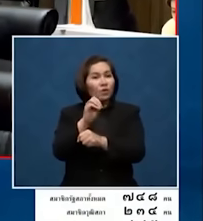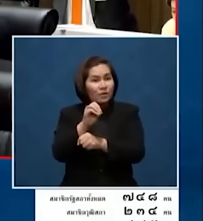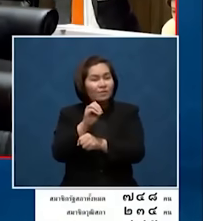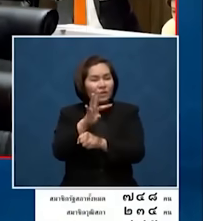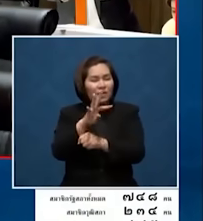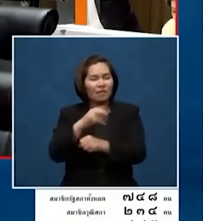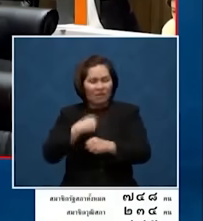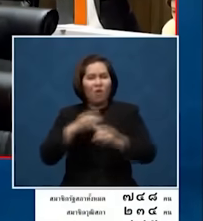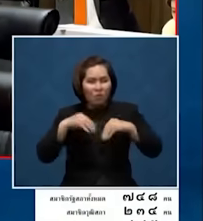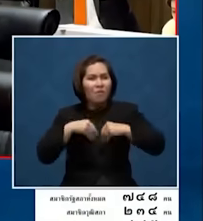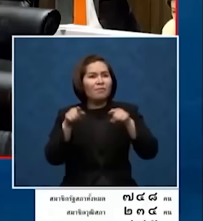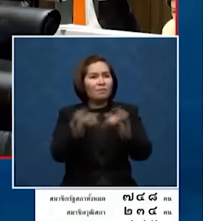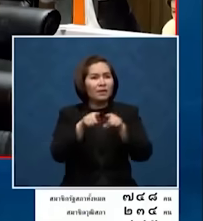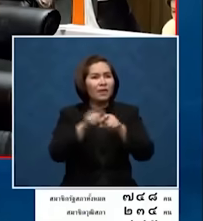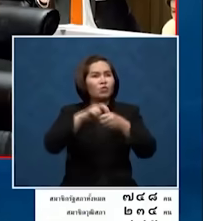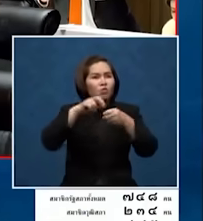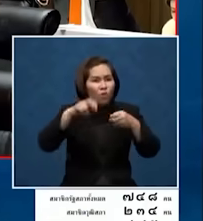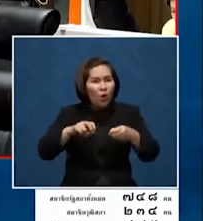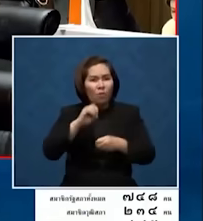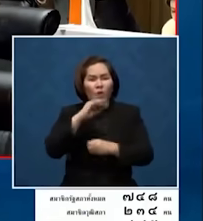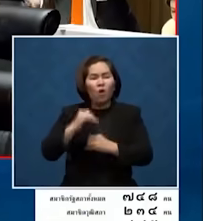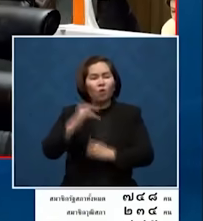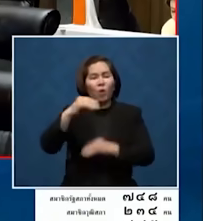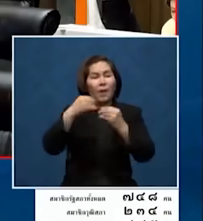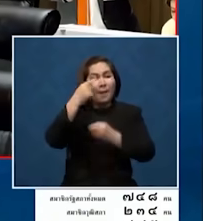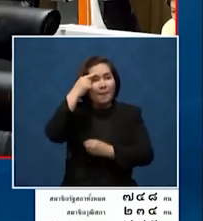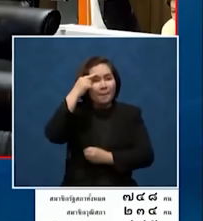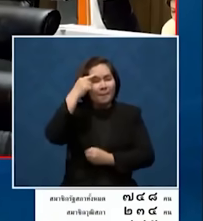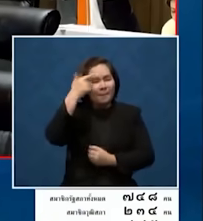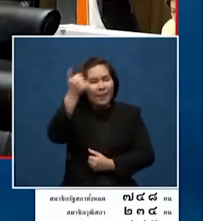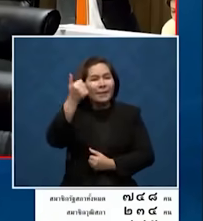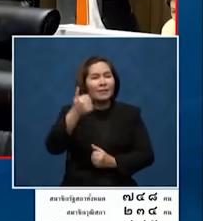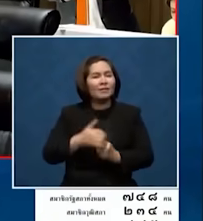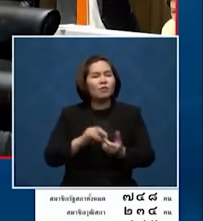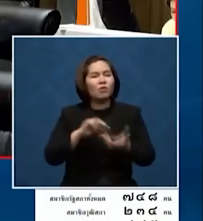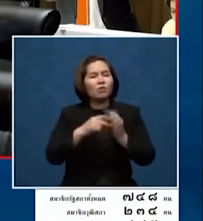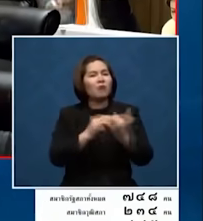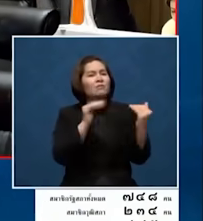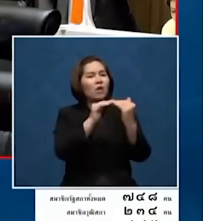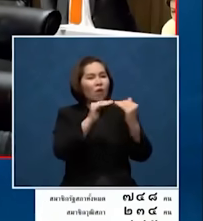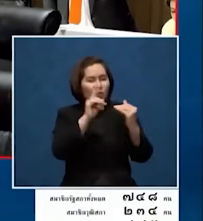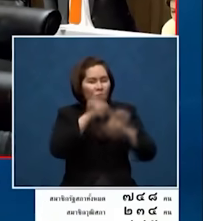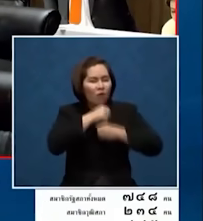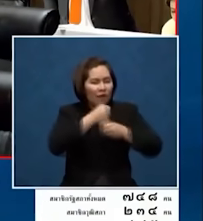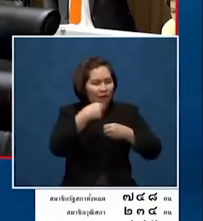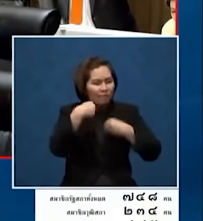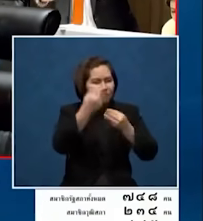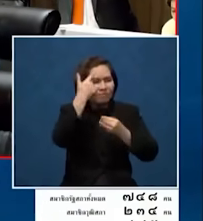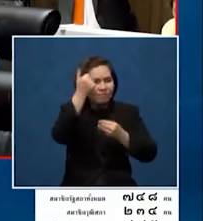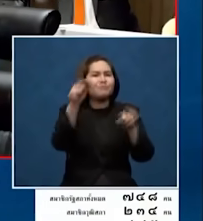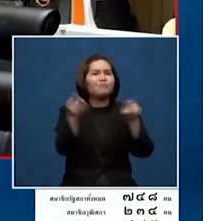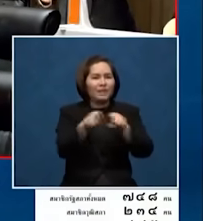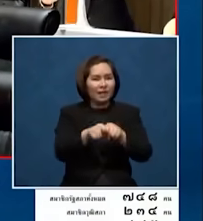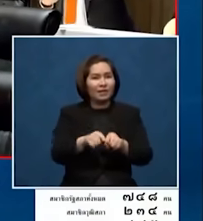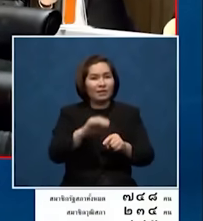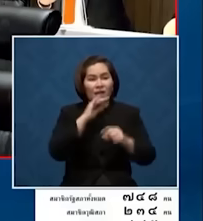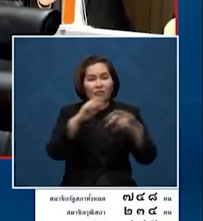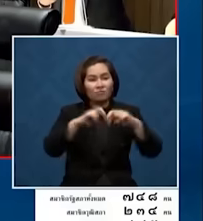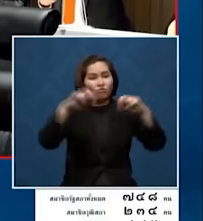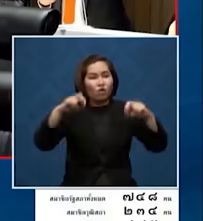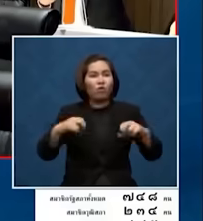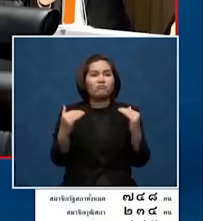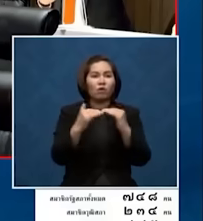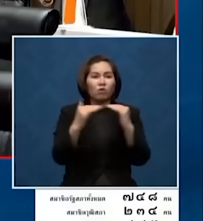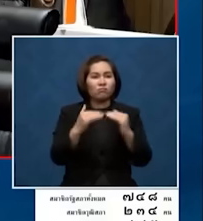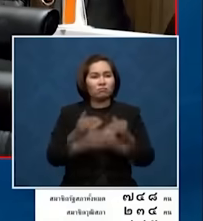ได้นะฮะและมีหนำซ้ำก็คือทางด้านของคุณวันนอก็บอกว่าตอนแรกคุณวันนอก็บอกว่าคลิปนี้มาได้ยังไงอะไรคุณวิ